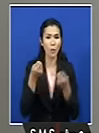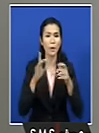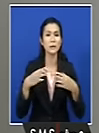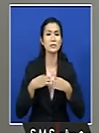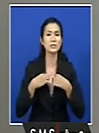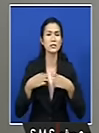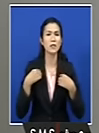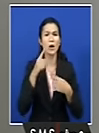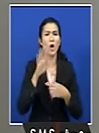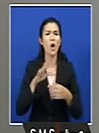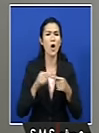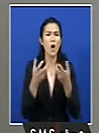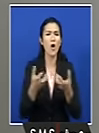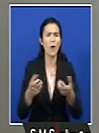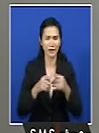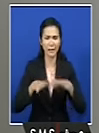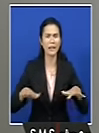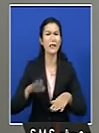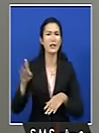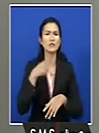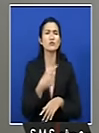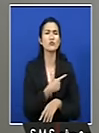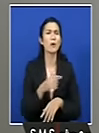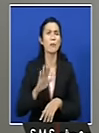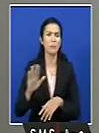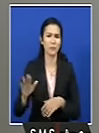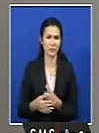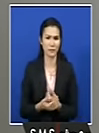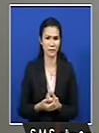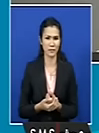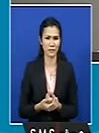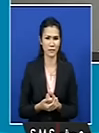บบเสื้อออกแบบอะไรเราเนี่ยของใช้ของที่เด็กๆกันนะเขาชอบแบบนั้น